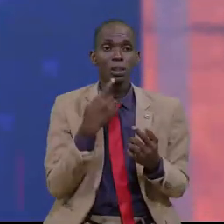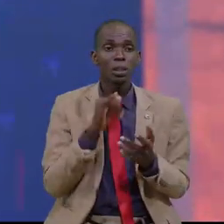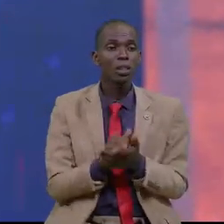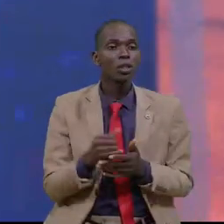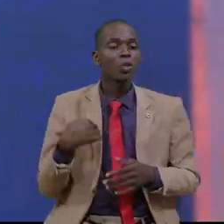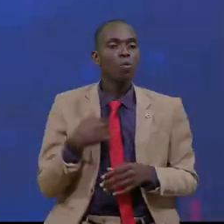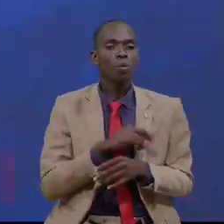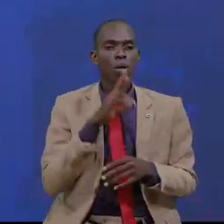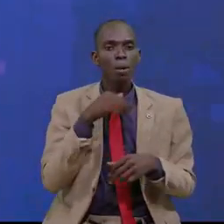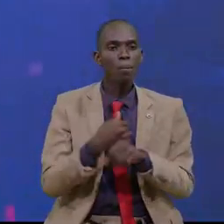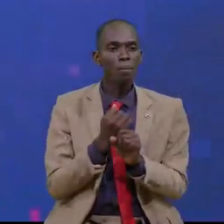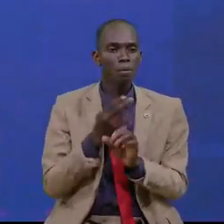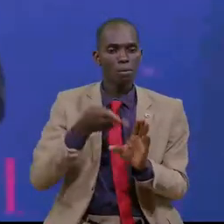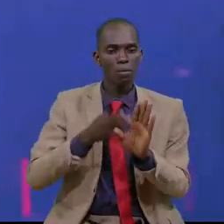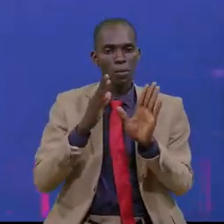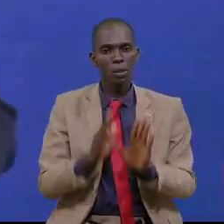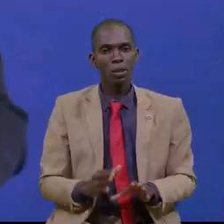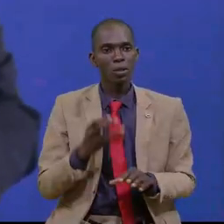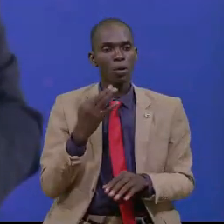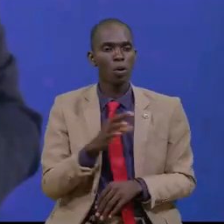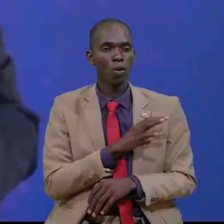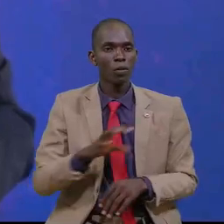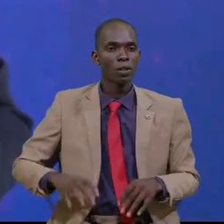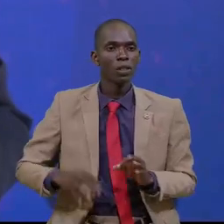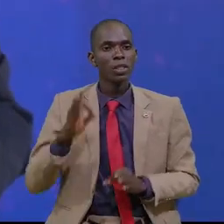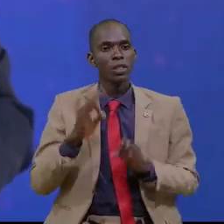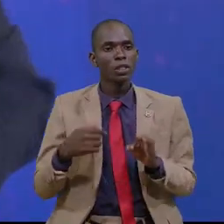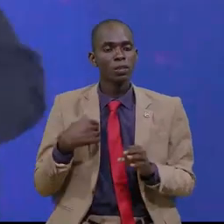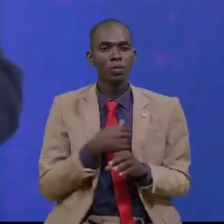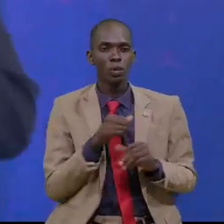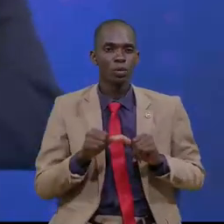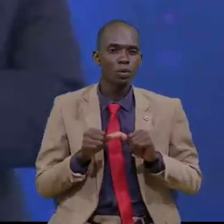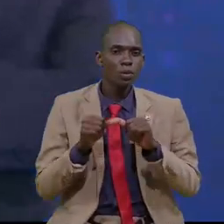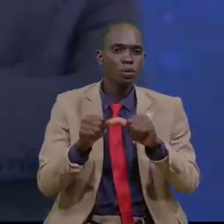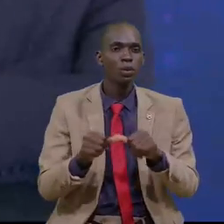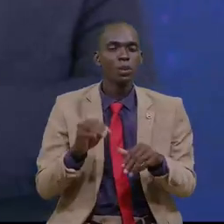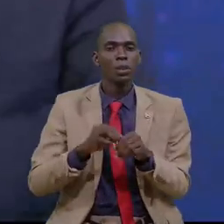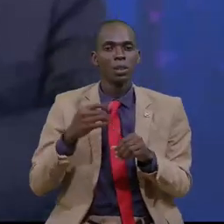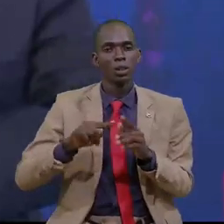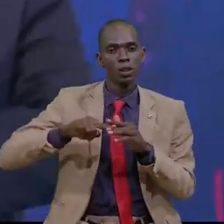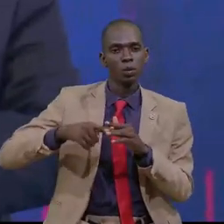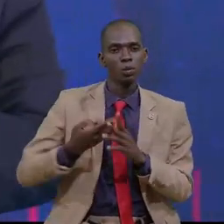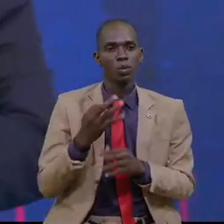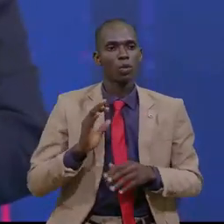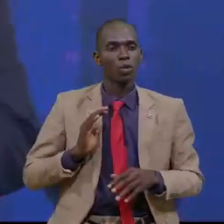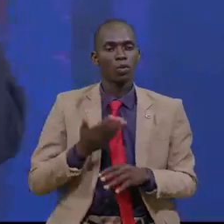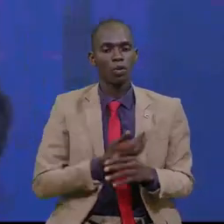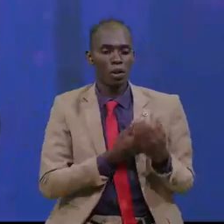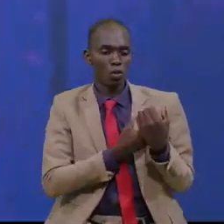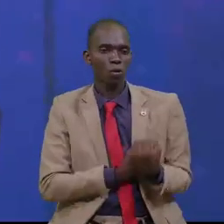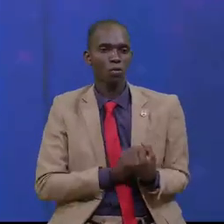car nous sommes devenus participants de Christ pourvu que nous retenions fermement jusqu'à la fin l'assurance que nous avions